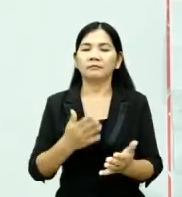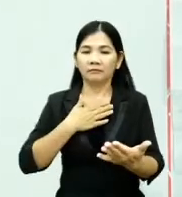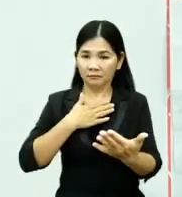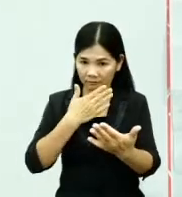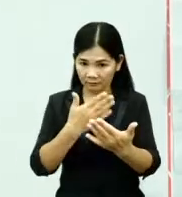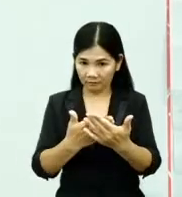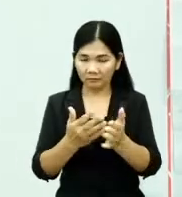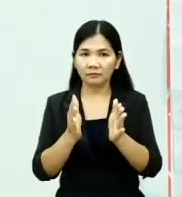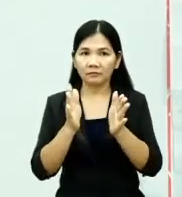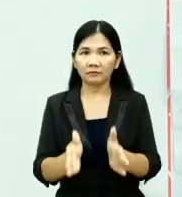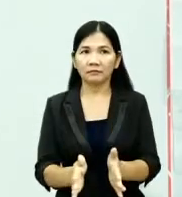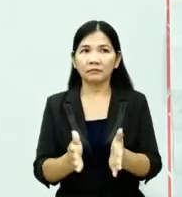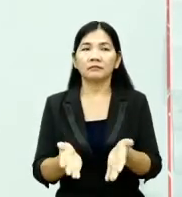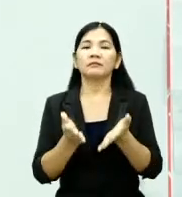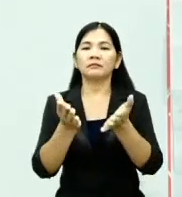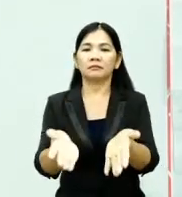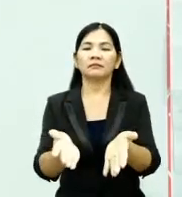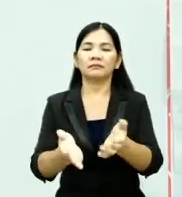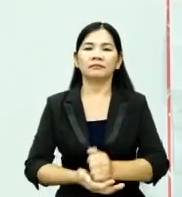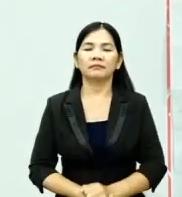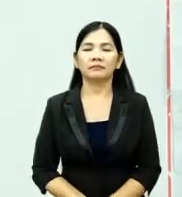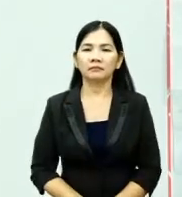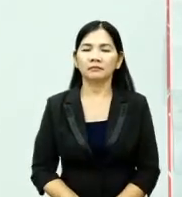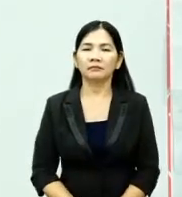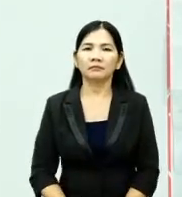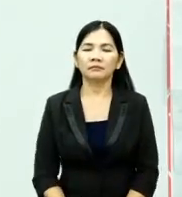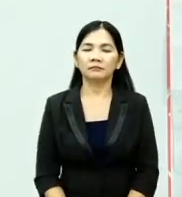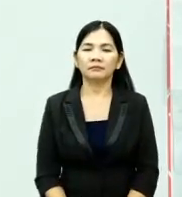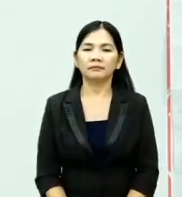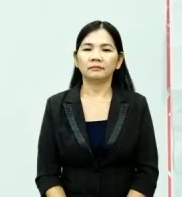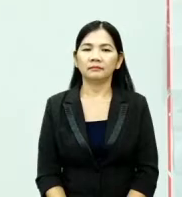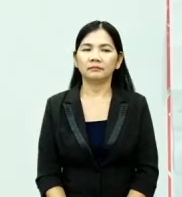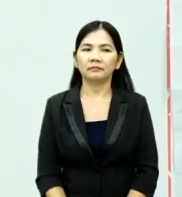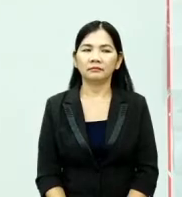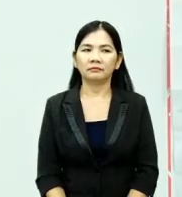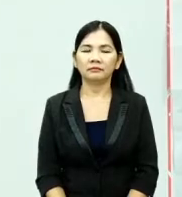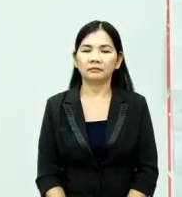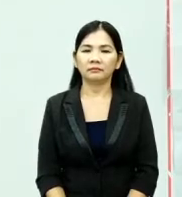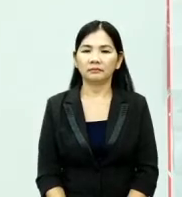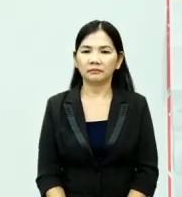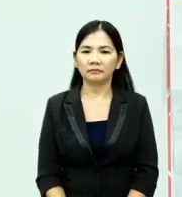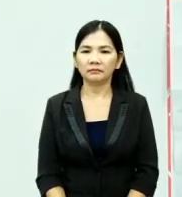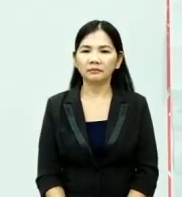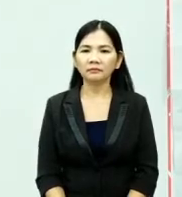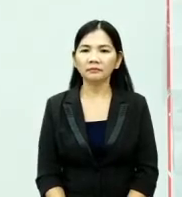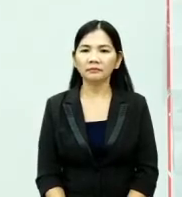tái chế tọc xin ông chùm bố bố bố quạt nè con ná chà